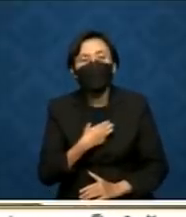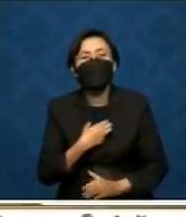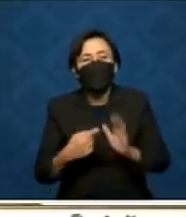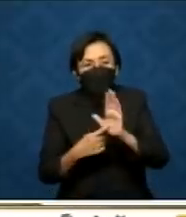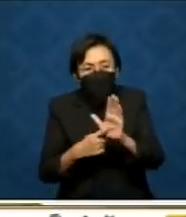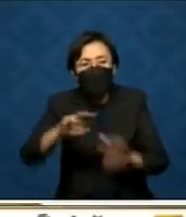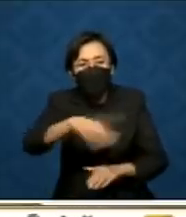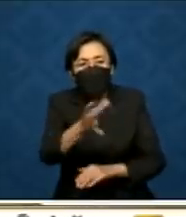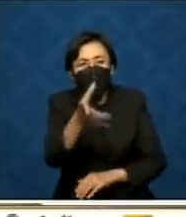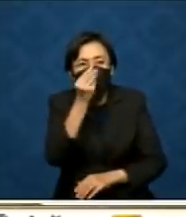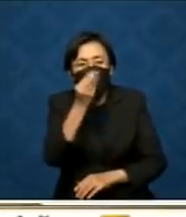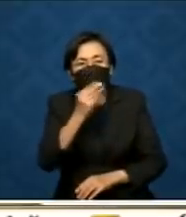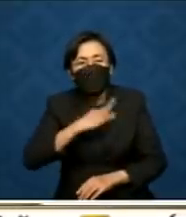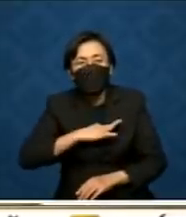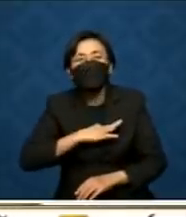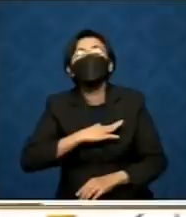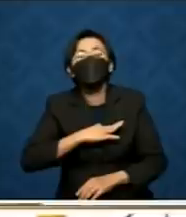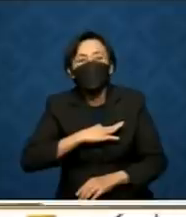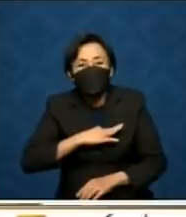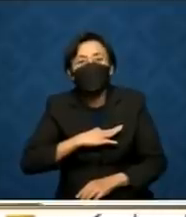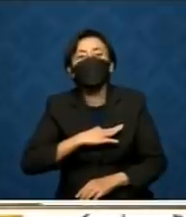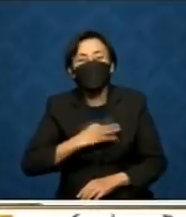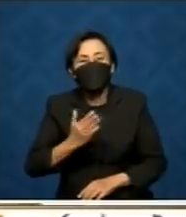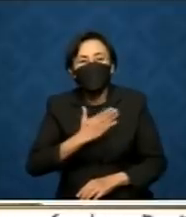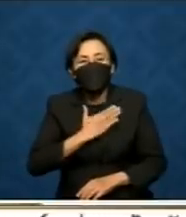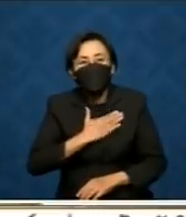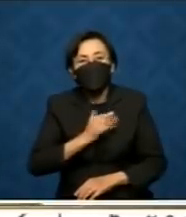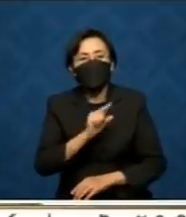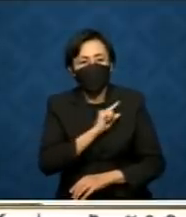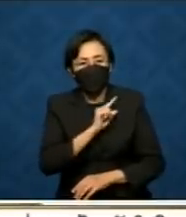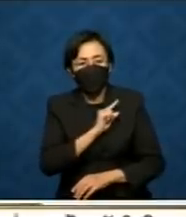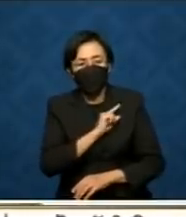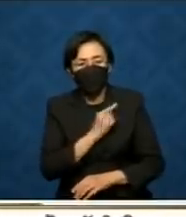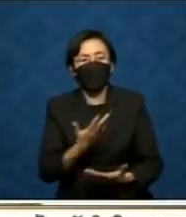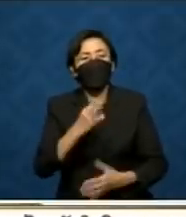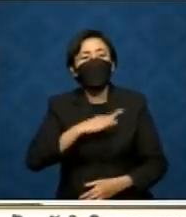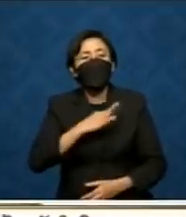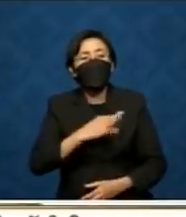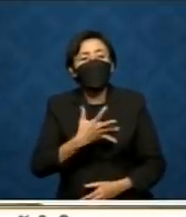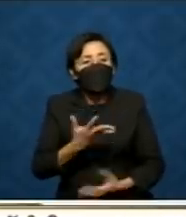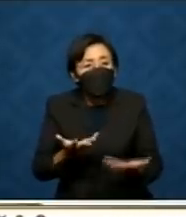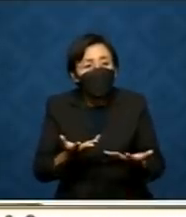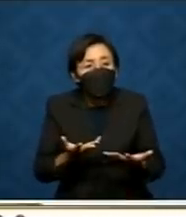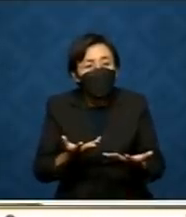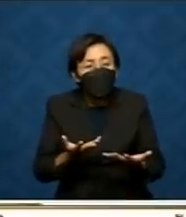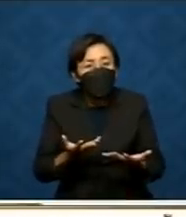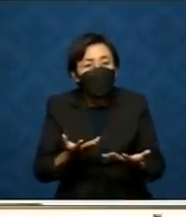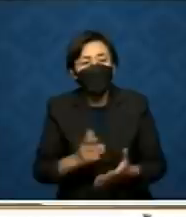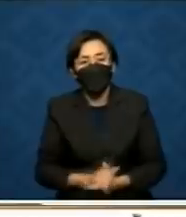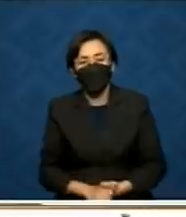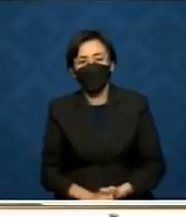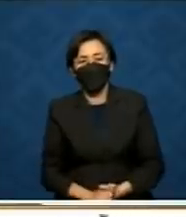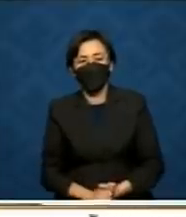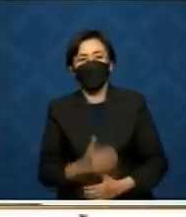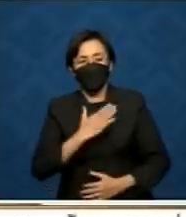ชอบมากระตุ้นความรู้สึกของท่านซึ่งมันจะด้านไปหรือเปล่ามันจะช้าไปหรือเปล่าก็